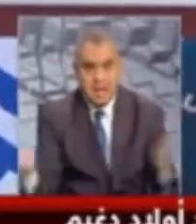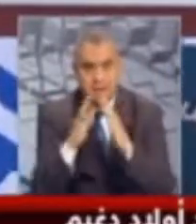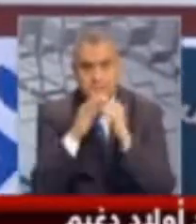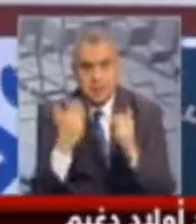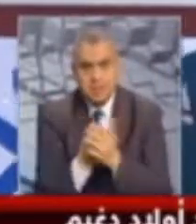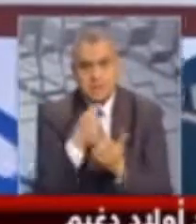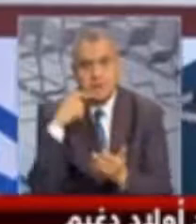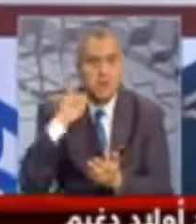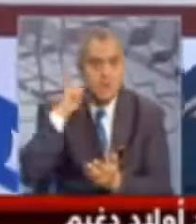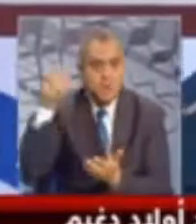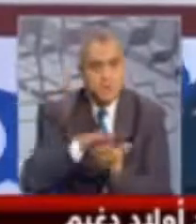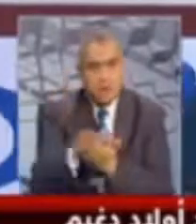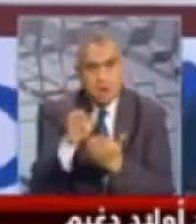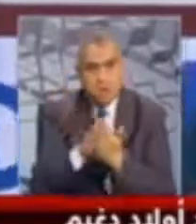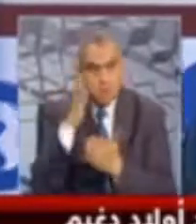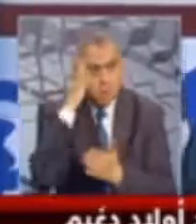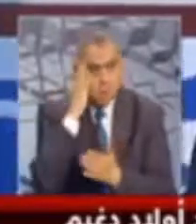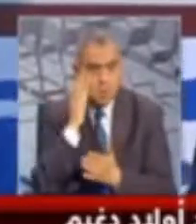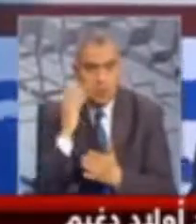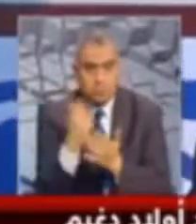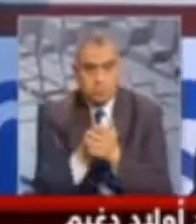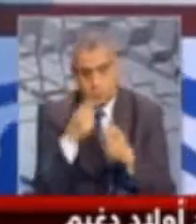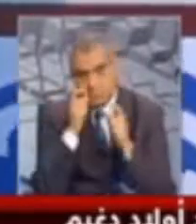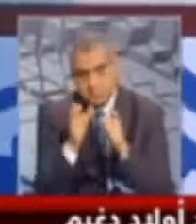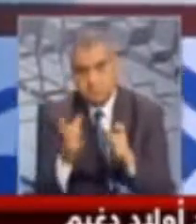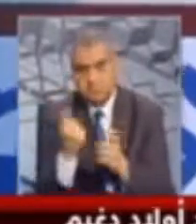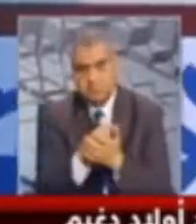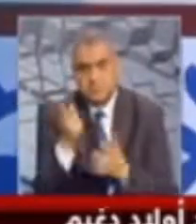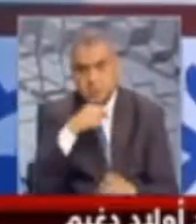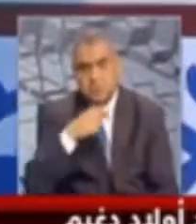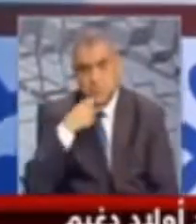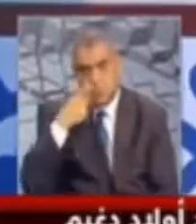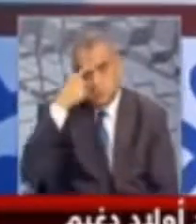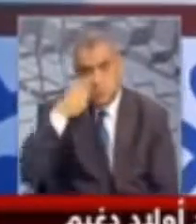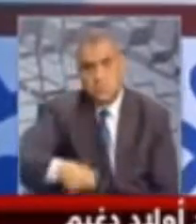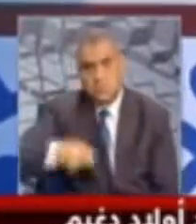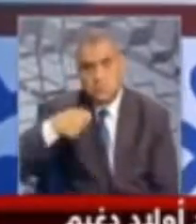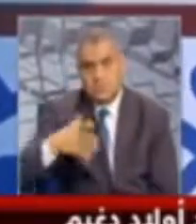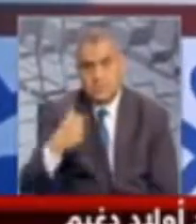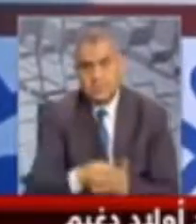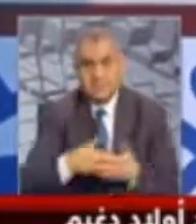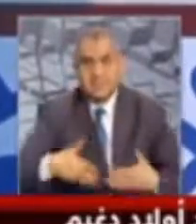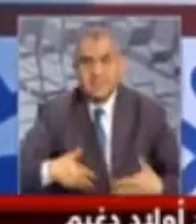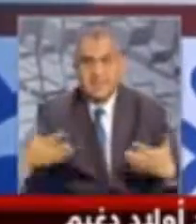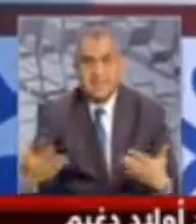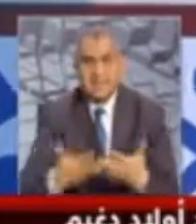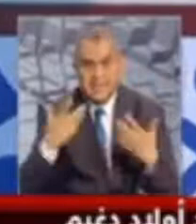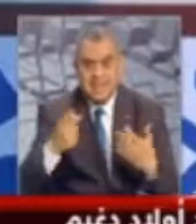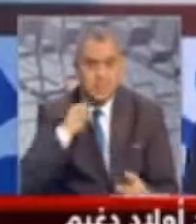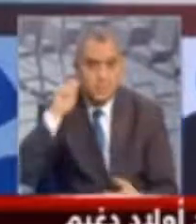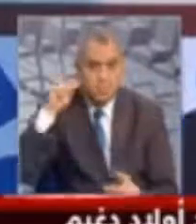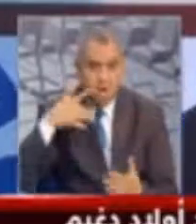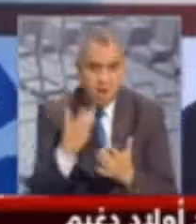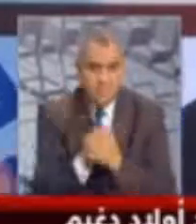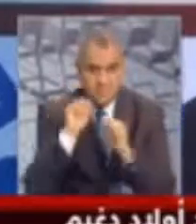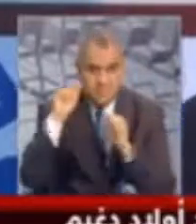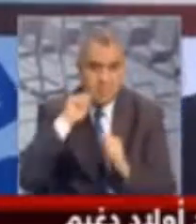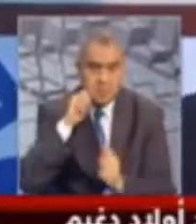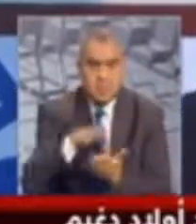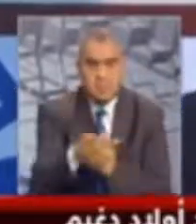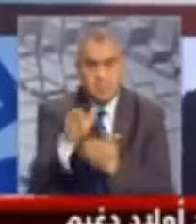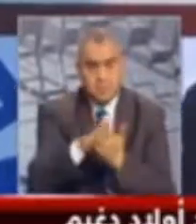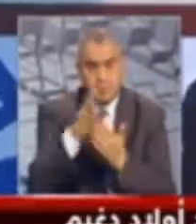والمطروح واهل مطروح جميعا وهم حراسه بابا الغربيه. واقول لهم كل سنه طيبين بمناسبه العيد القومي لمحافظه مطروح،